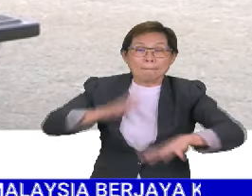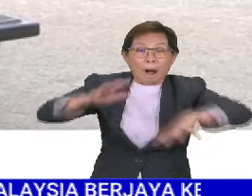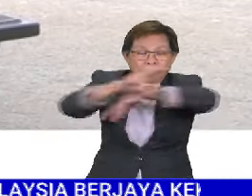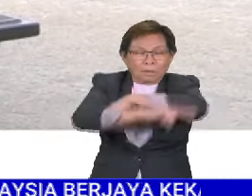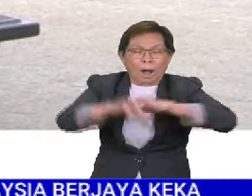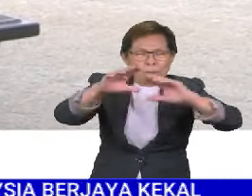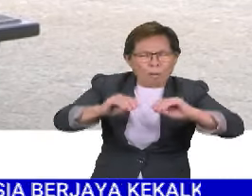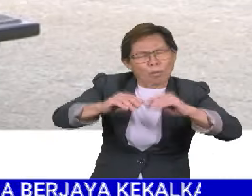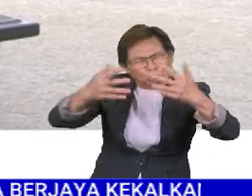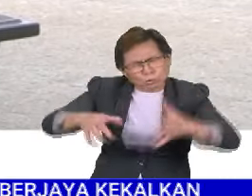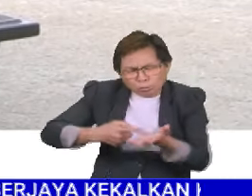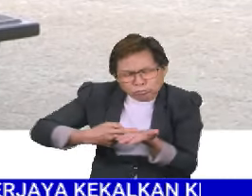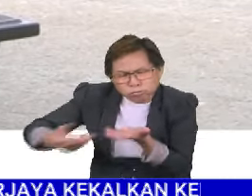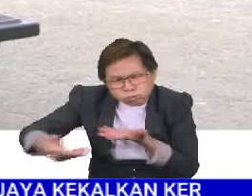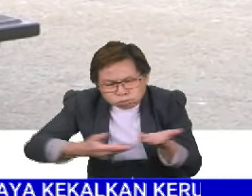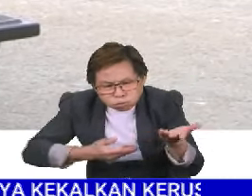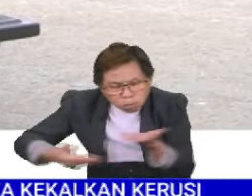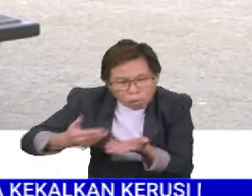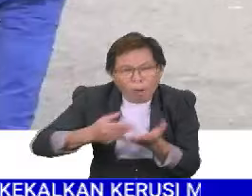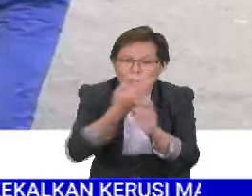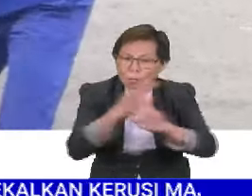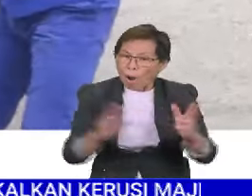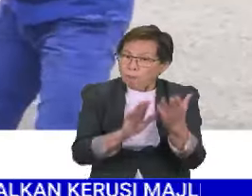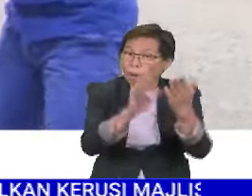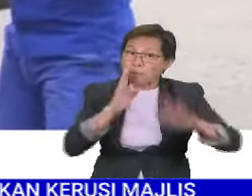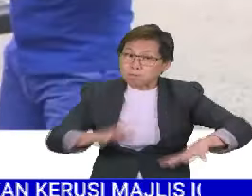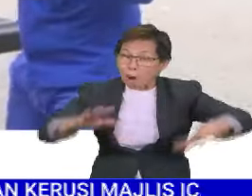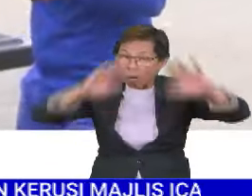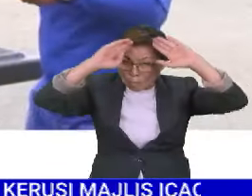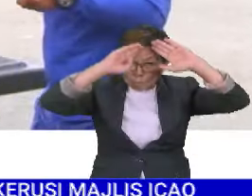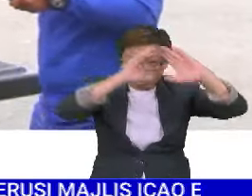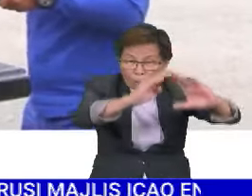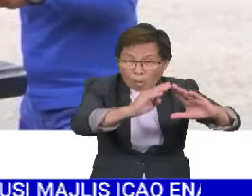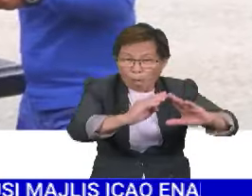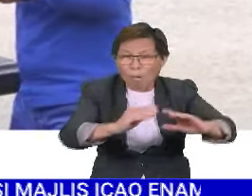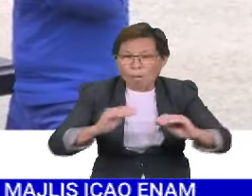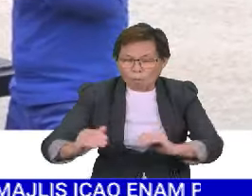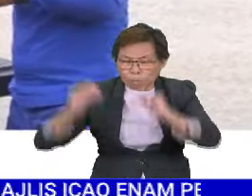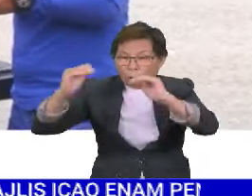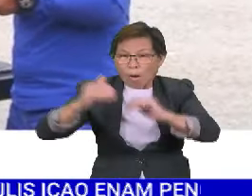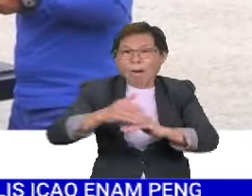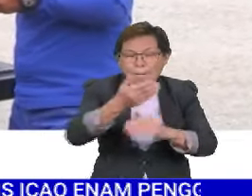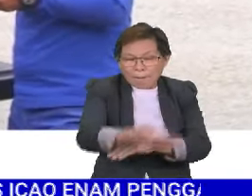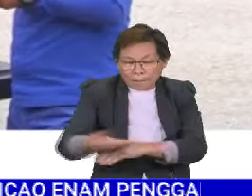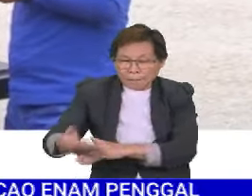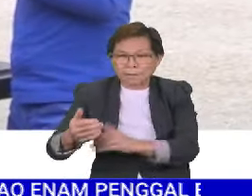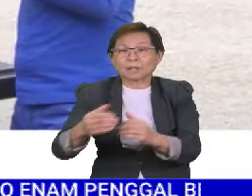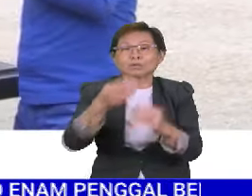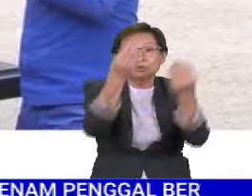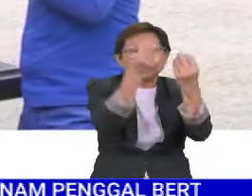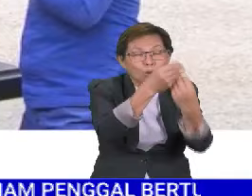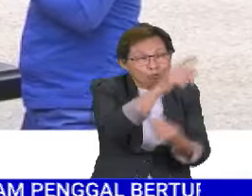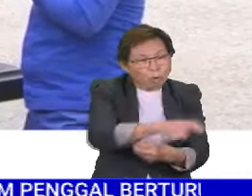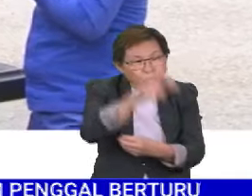dibuat bagi membincangkan persediaan menghadapi banjir. Penekanan adalah kemaskini, aset dan kekuatan anggota melibatkan